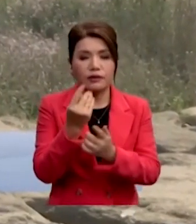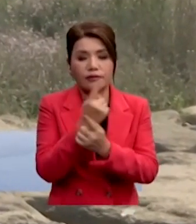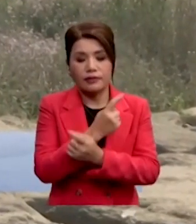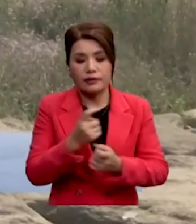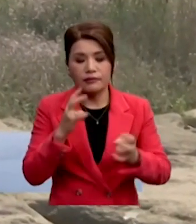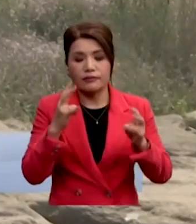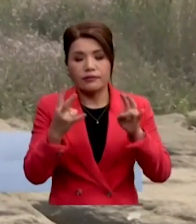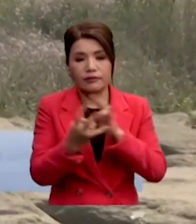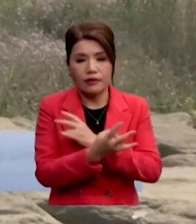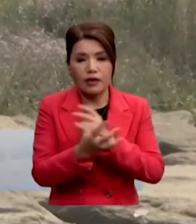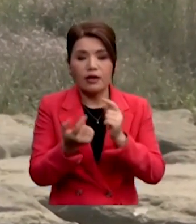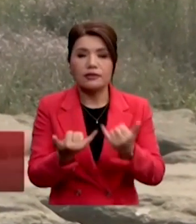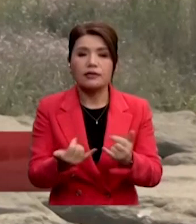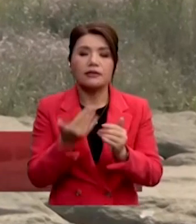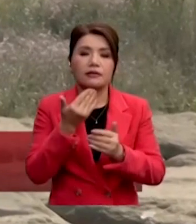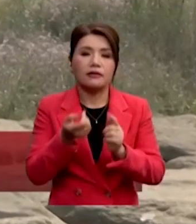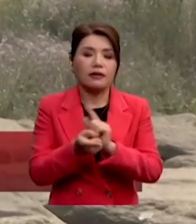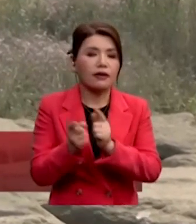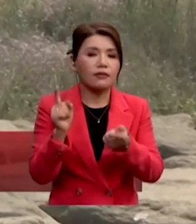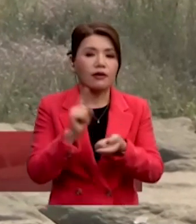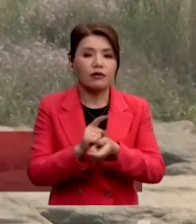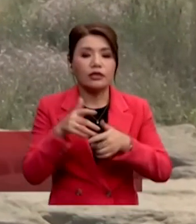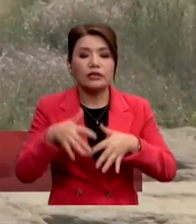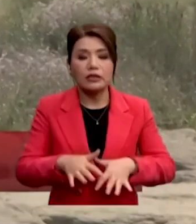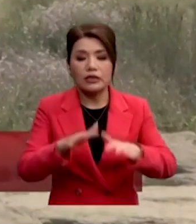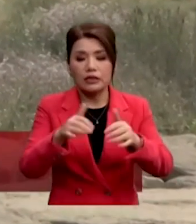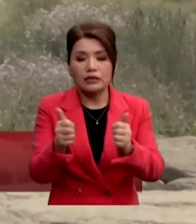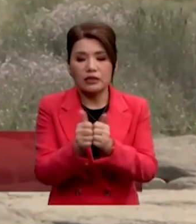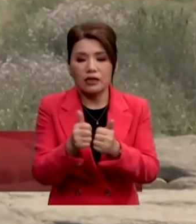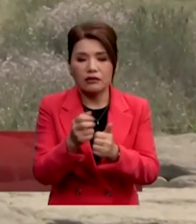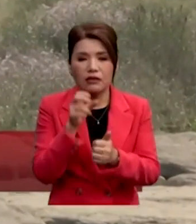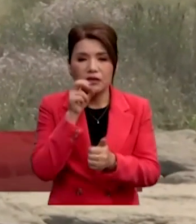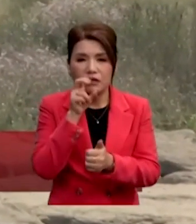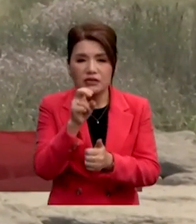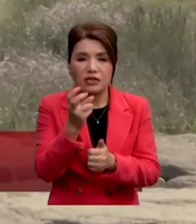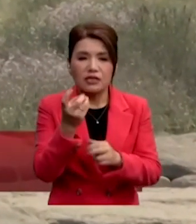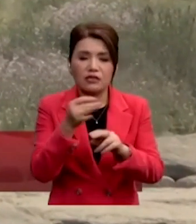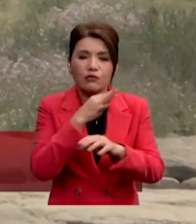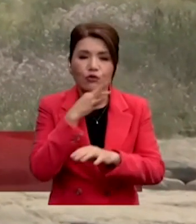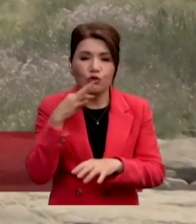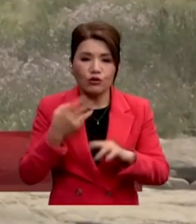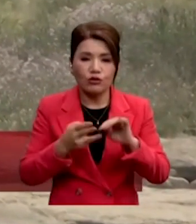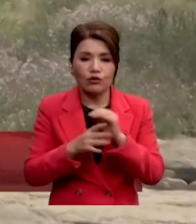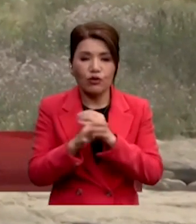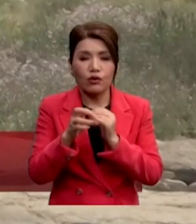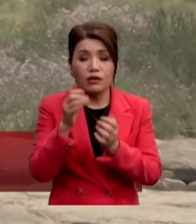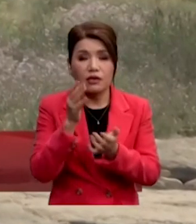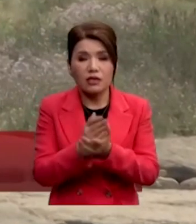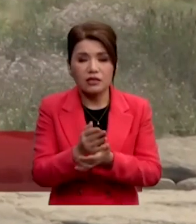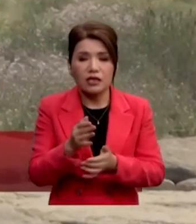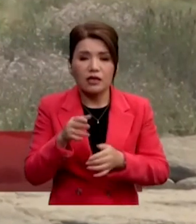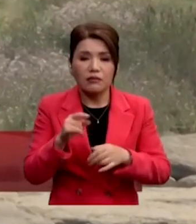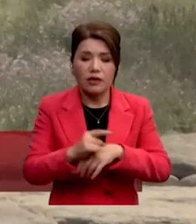соңғы кезде көрініс мүлдем өзгерді. Өйткені теңіз жағалауында егеу құйрықтар қаптады. Күні-түні емін-еркін жүрген тышқан